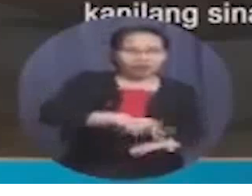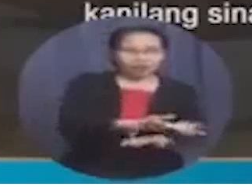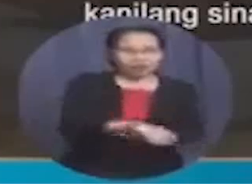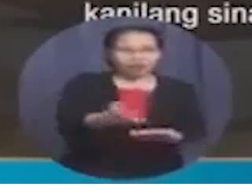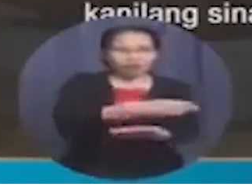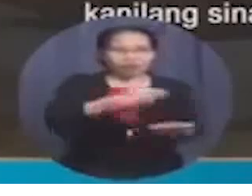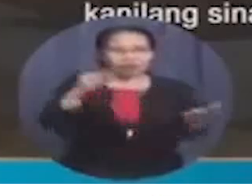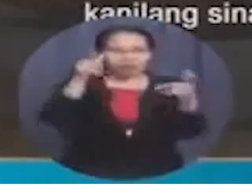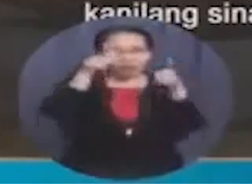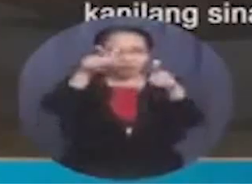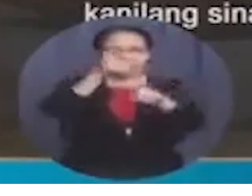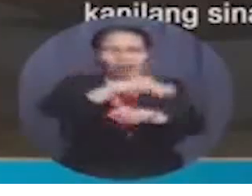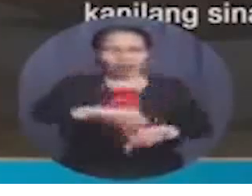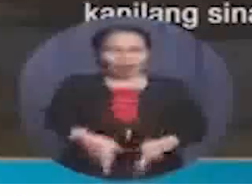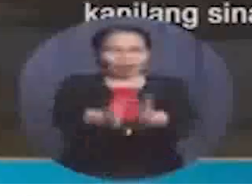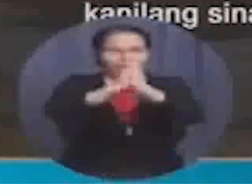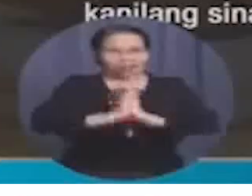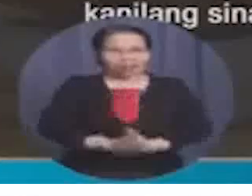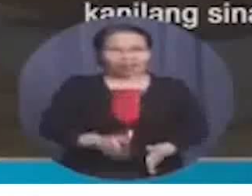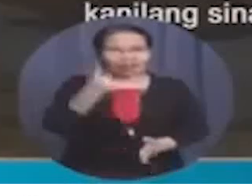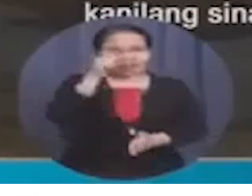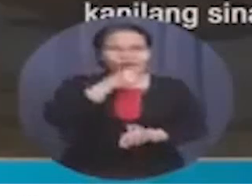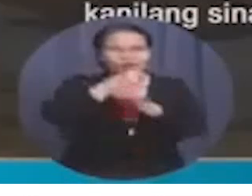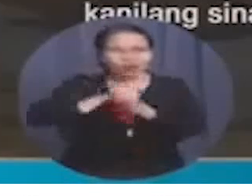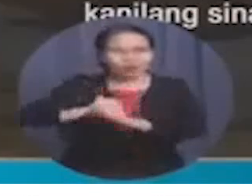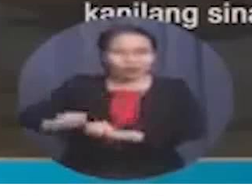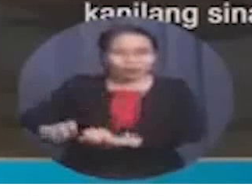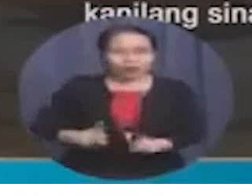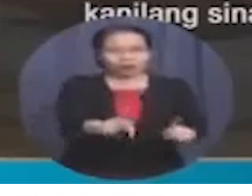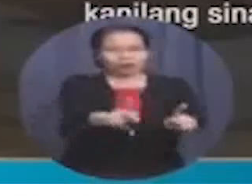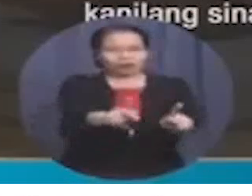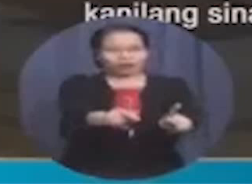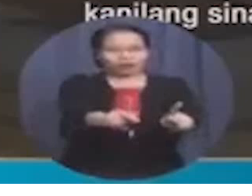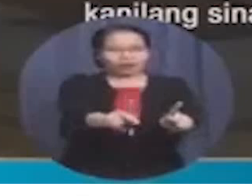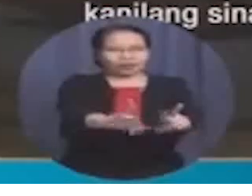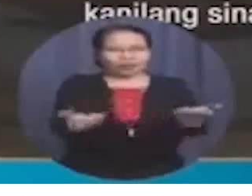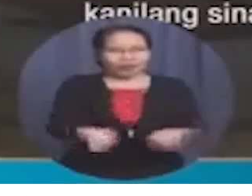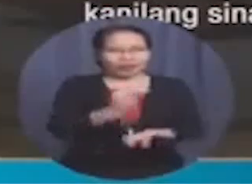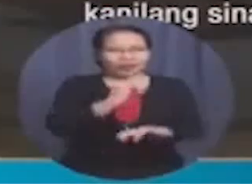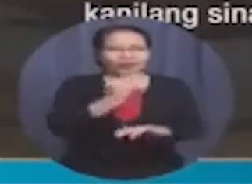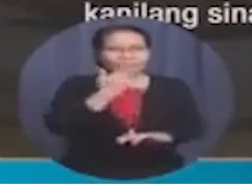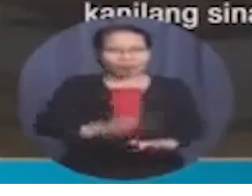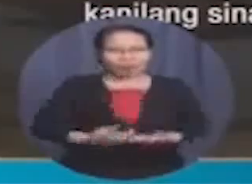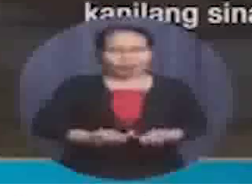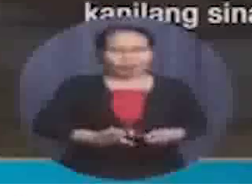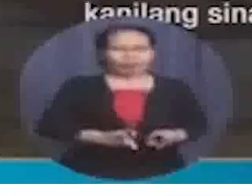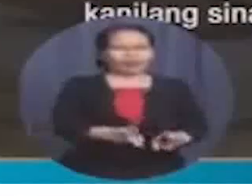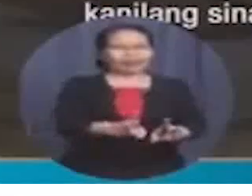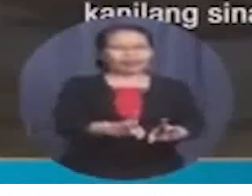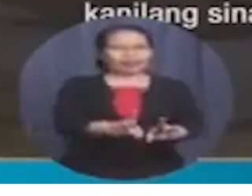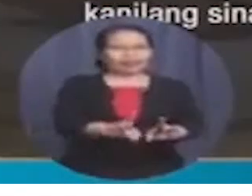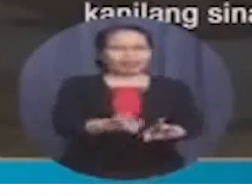magsitingin kayo, ipagtanong ninyo ang mga dating landas kung asan yung mabuting